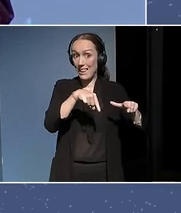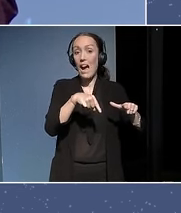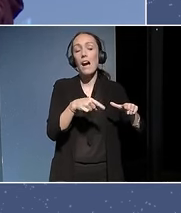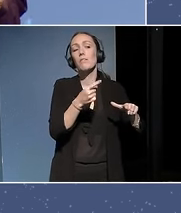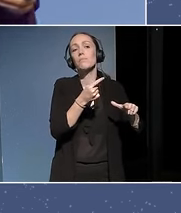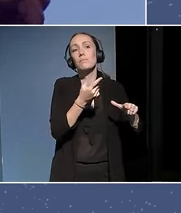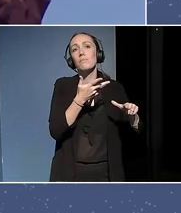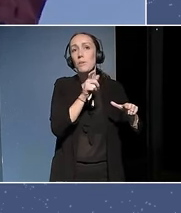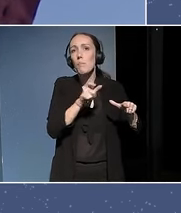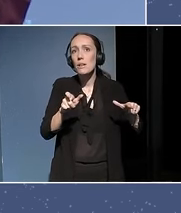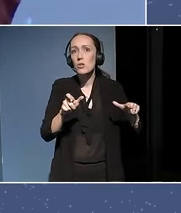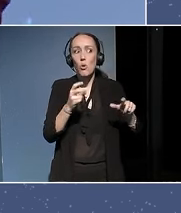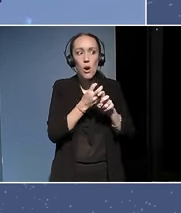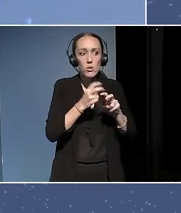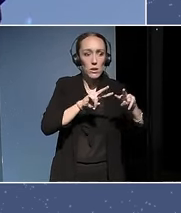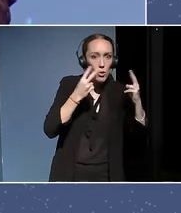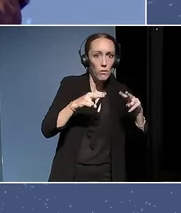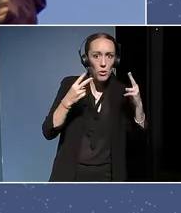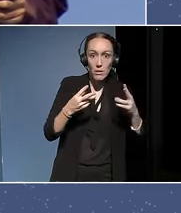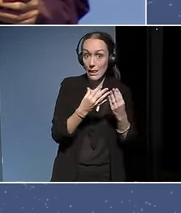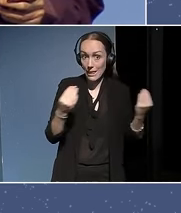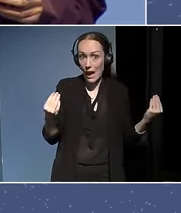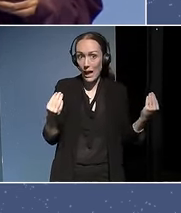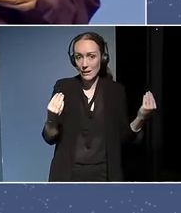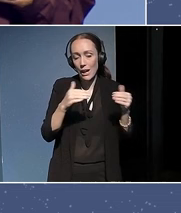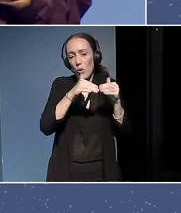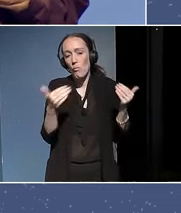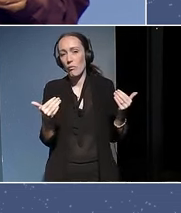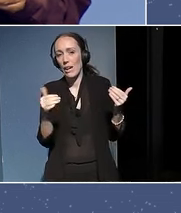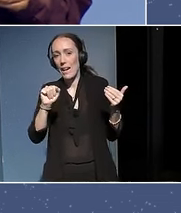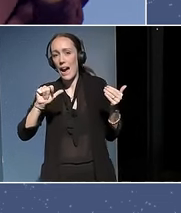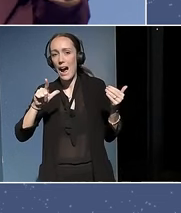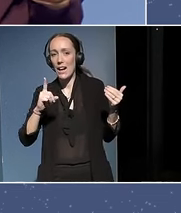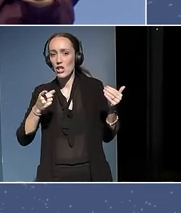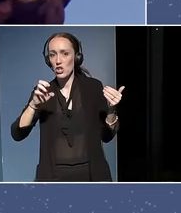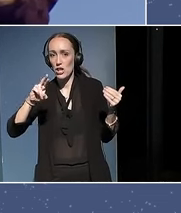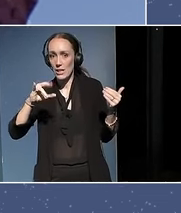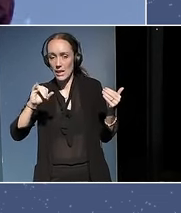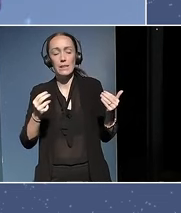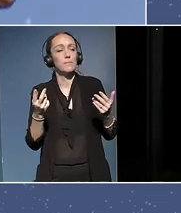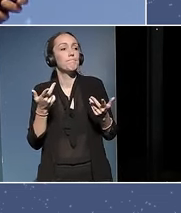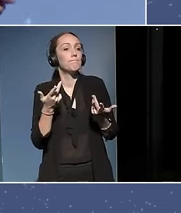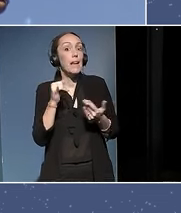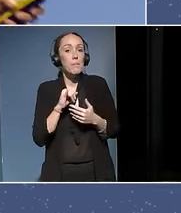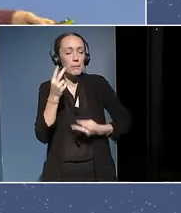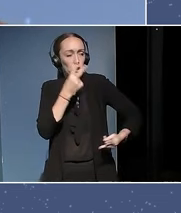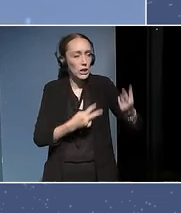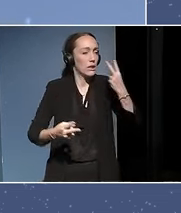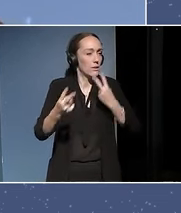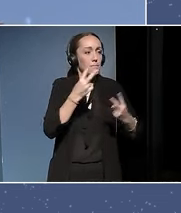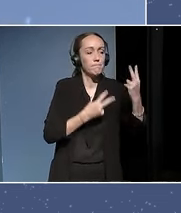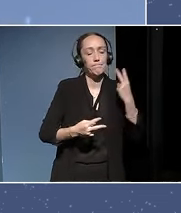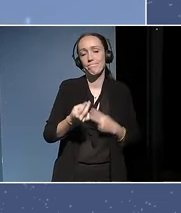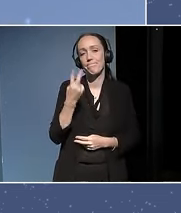Marocco Quindi vicino al confine con l'Algeria e non lo trova sconsolato E